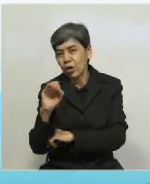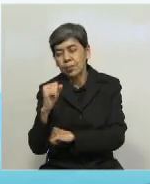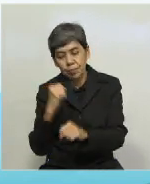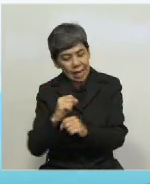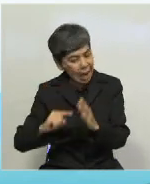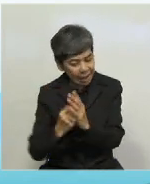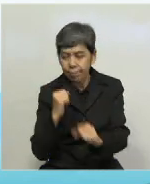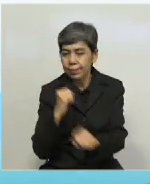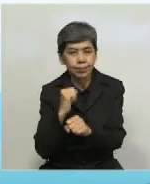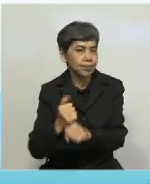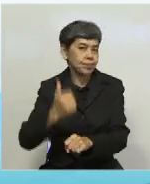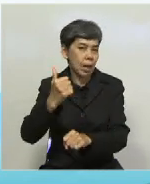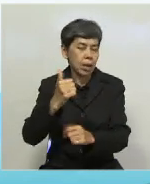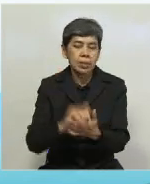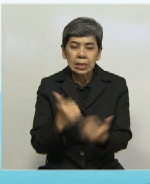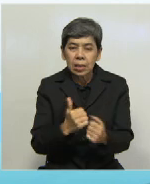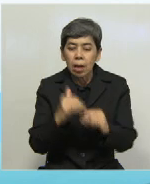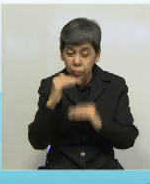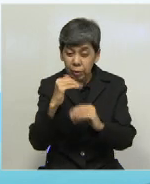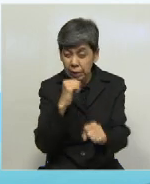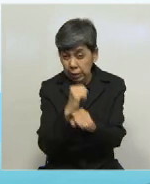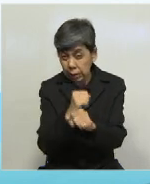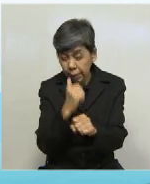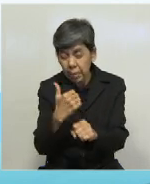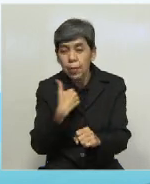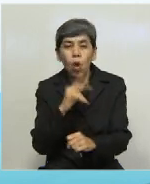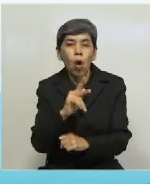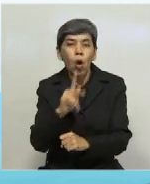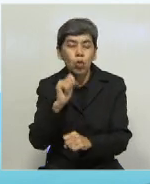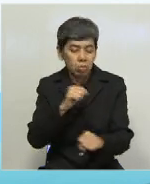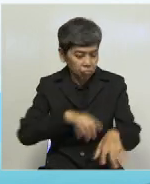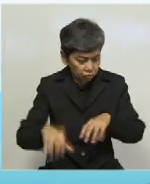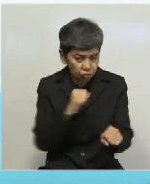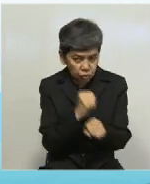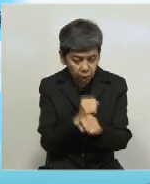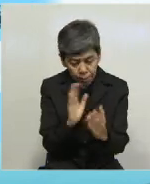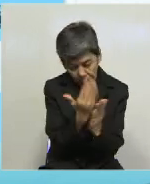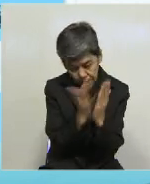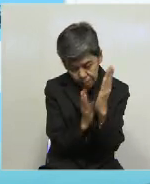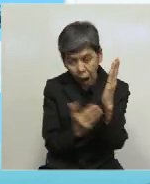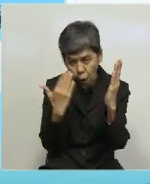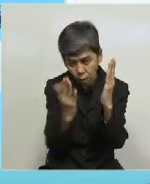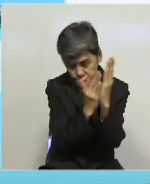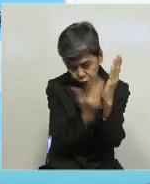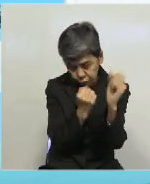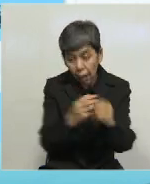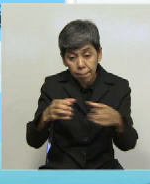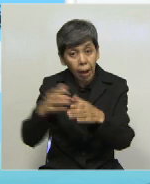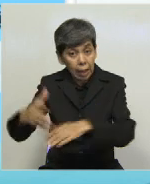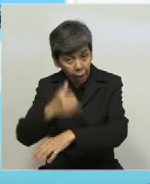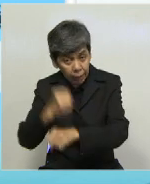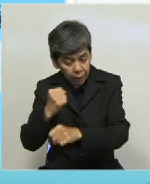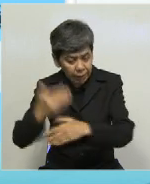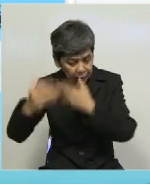จึงมีผลบังคับใช้ซึ่งในกรอบเวลานี้กกต.ต้องดำเนินการแบ่งเขตเลือกตั้งพรรคการเมือง